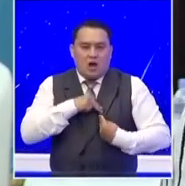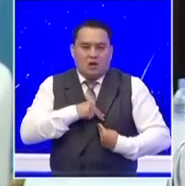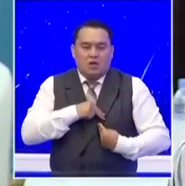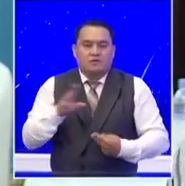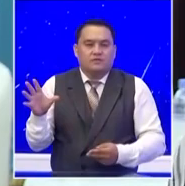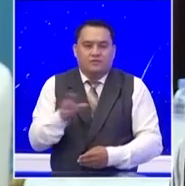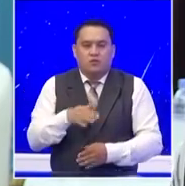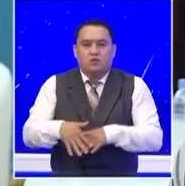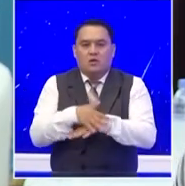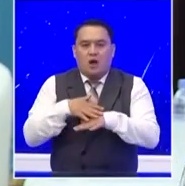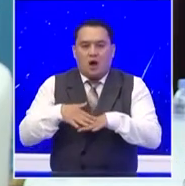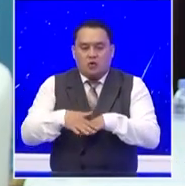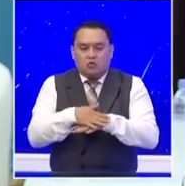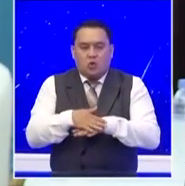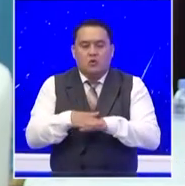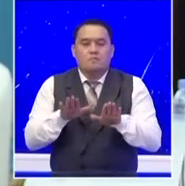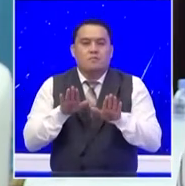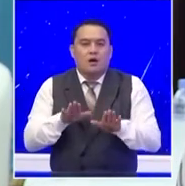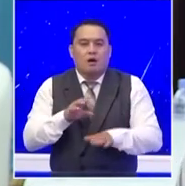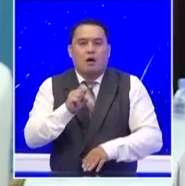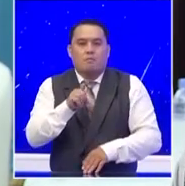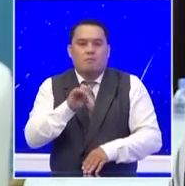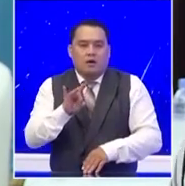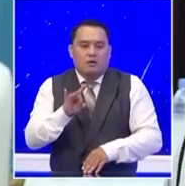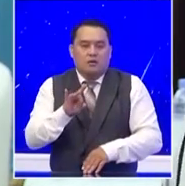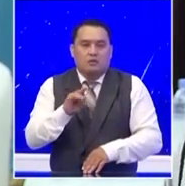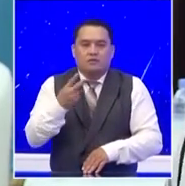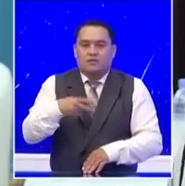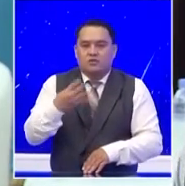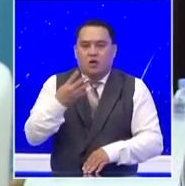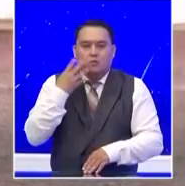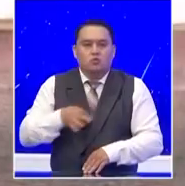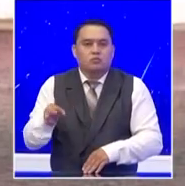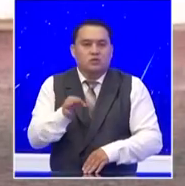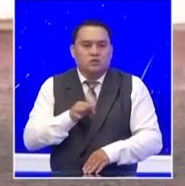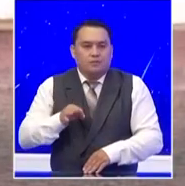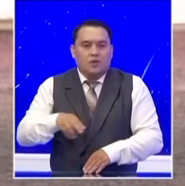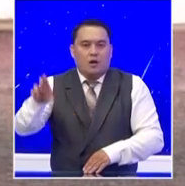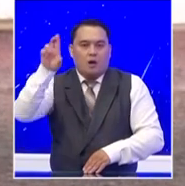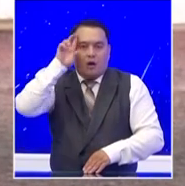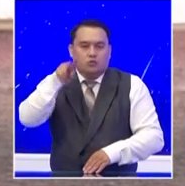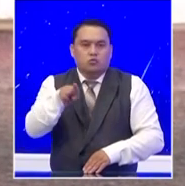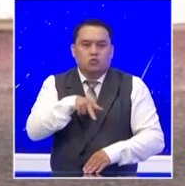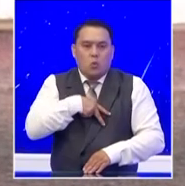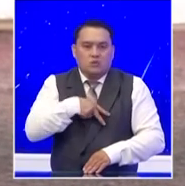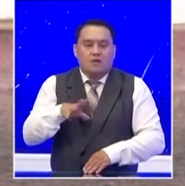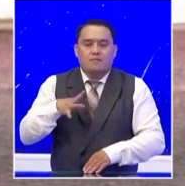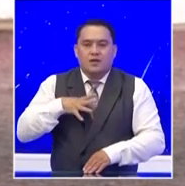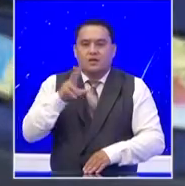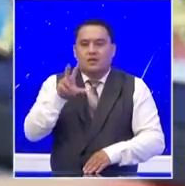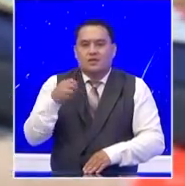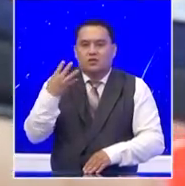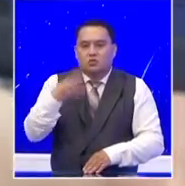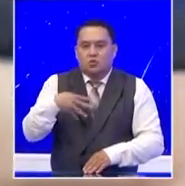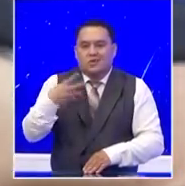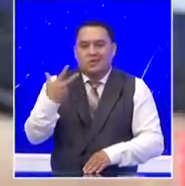награда всего нашего корреспондентского пункта «Хабар-24» в Алматинской области. Государственной награды удостоились